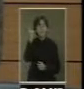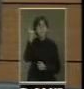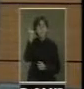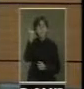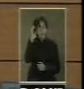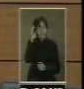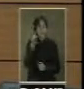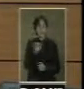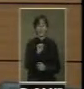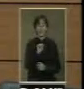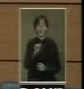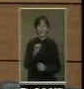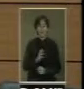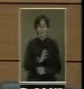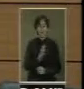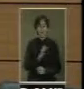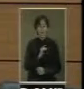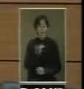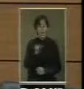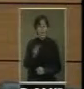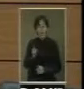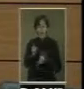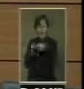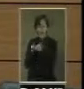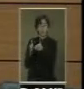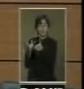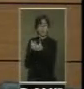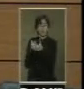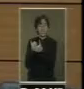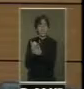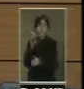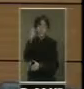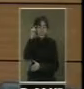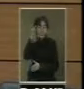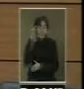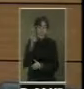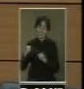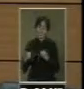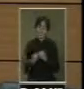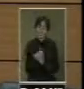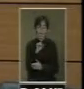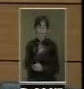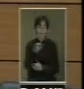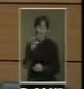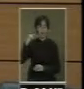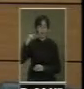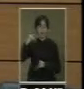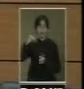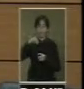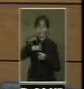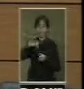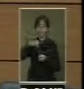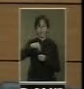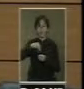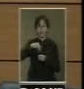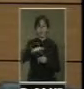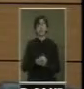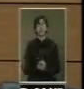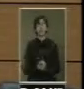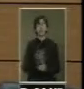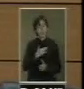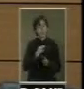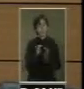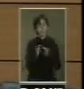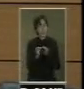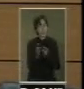จะมีส.ส.วุโสที่ไปใส่ร้ายเธอขนาดนั้นเธอไม่มีโอกาสมาชี้แจงแต่ผมต้องชี้แจ